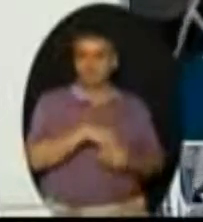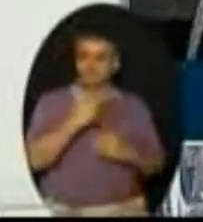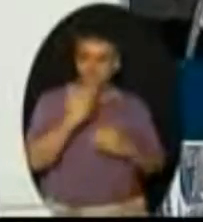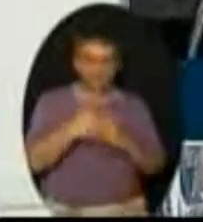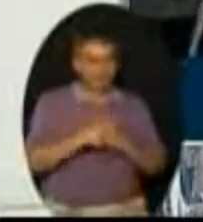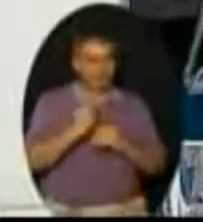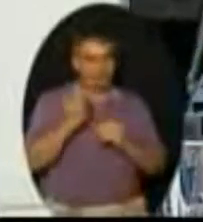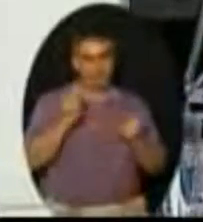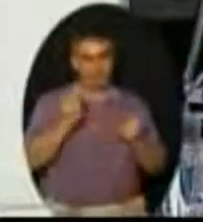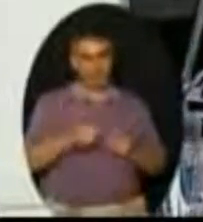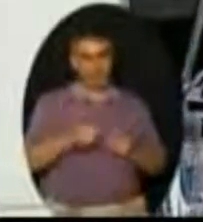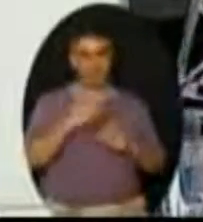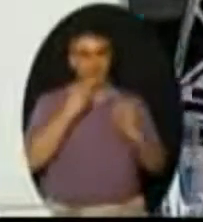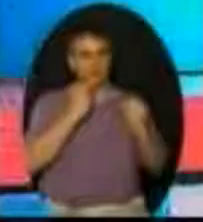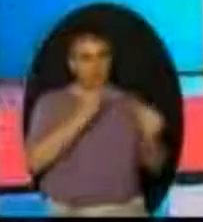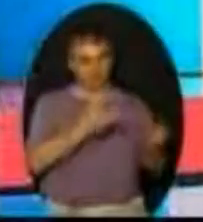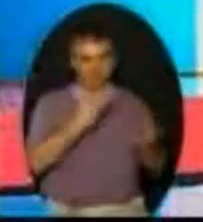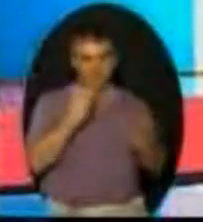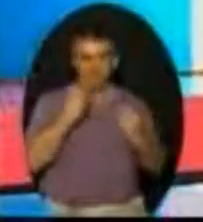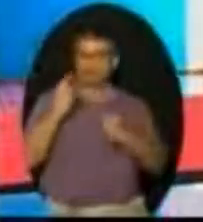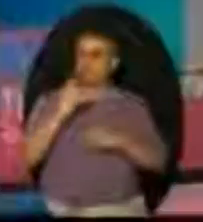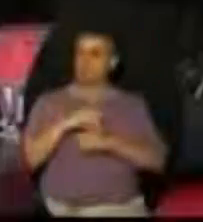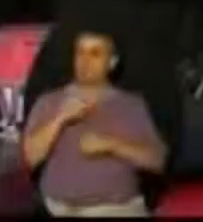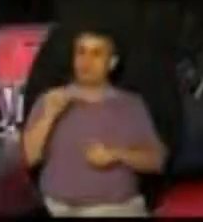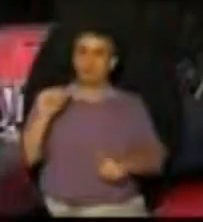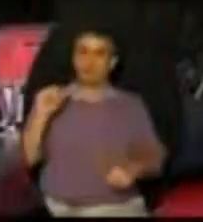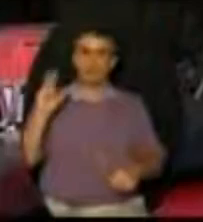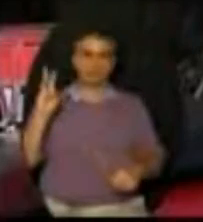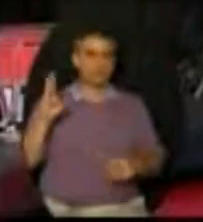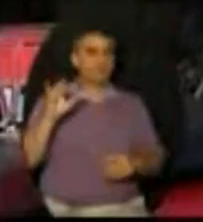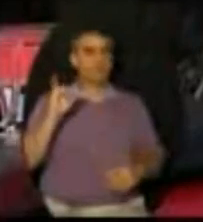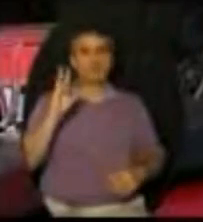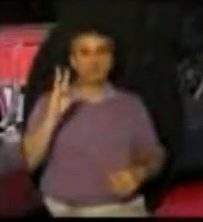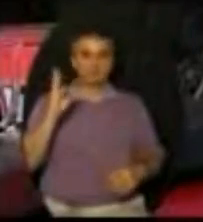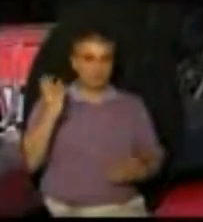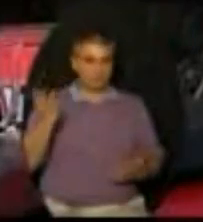נשלם. טלי אלדר כהן, תודה לך, תודה דוקטור אמיר שני, אני חוזים, תודה לך. מנחם.